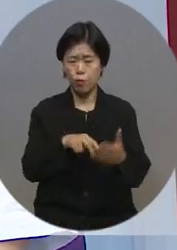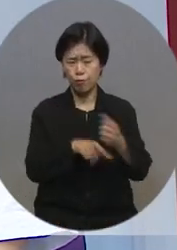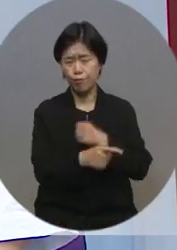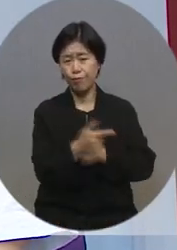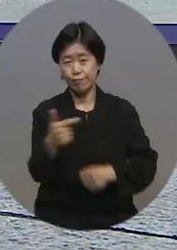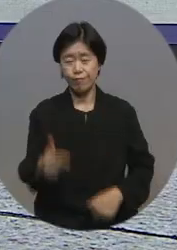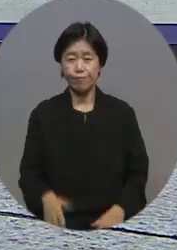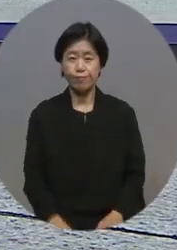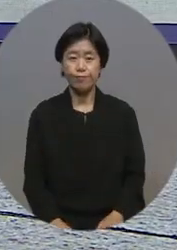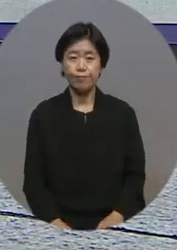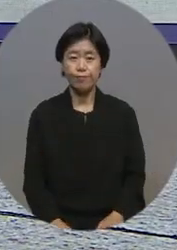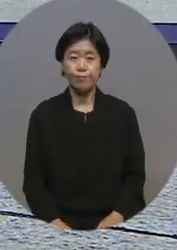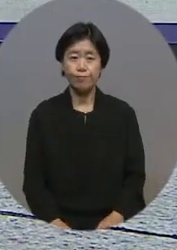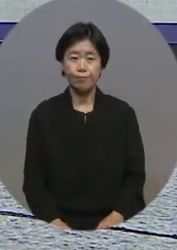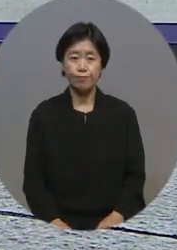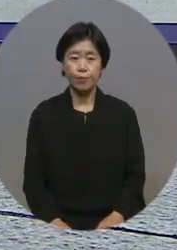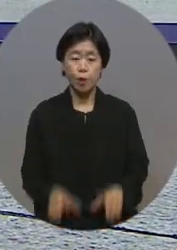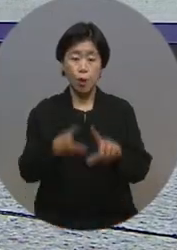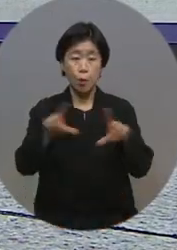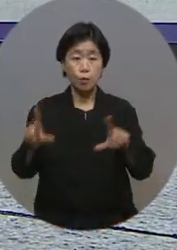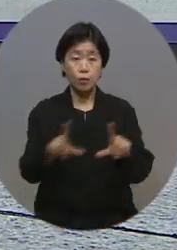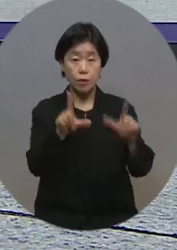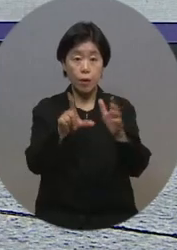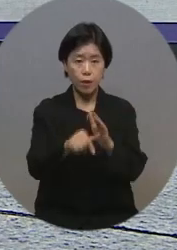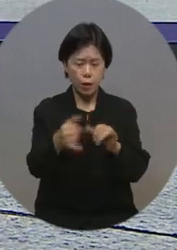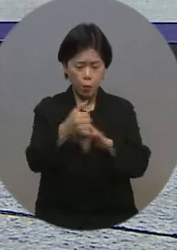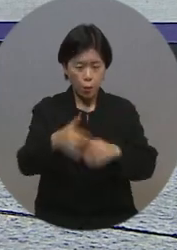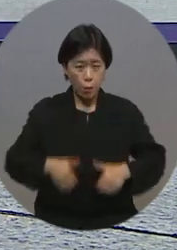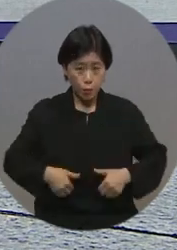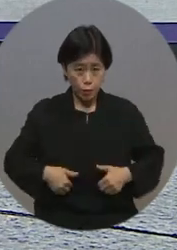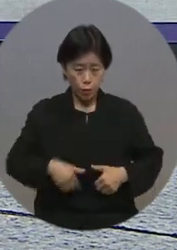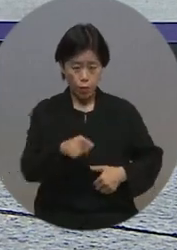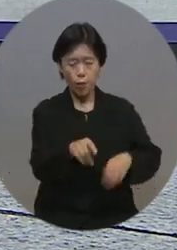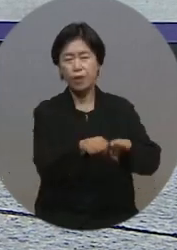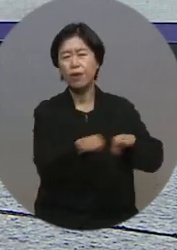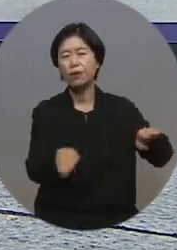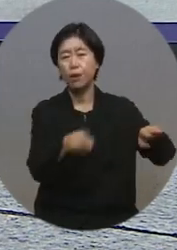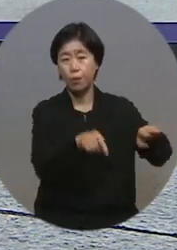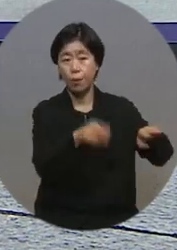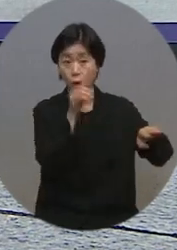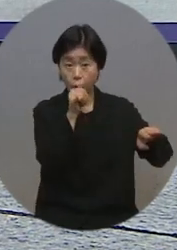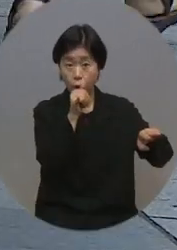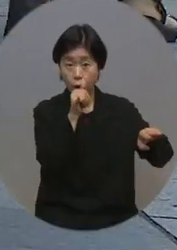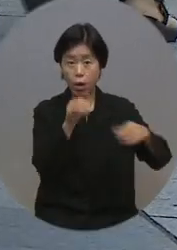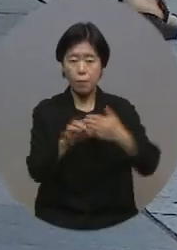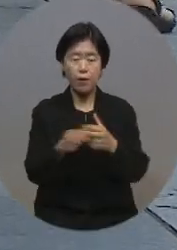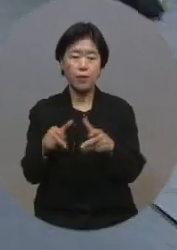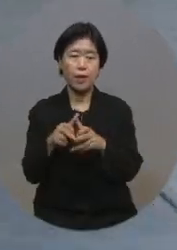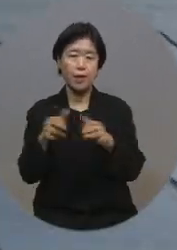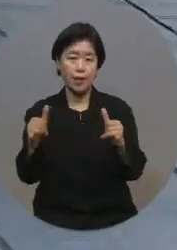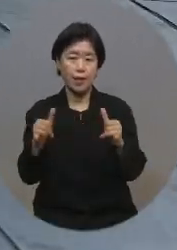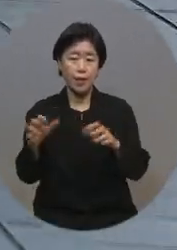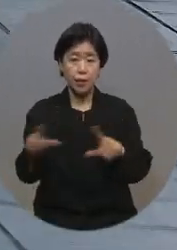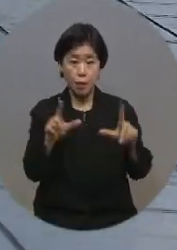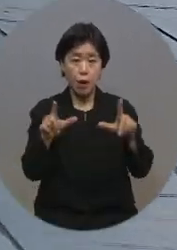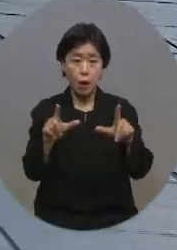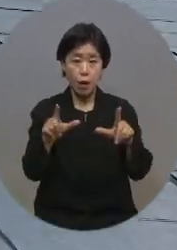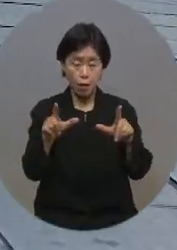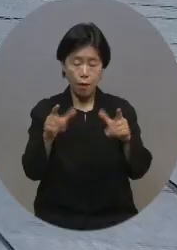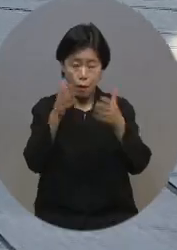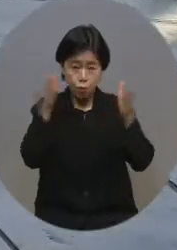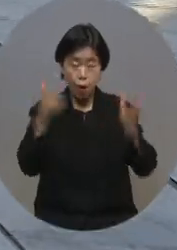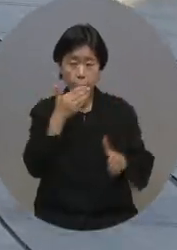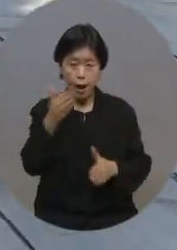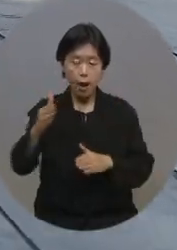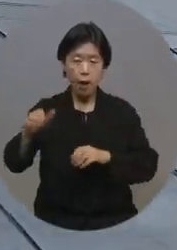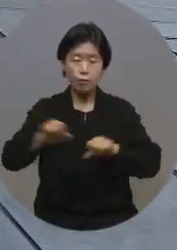것 같습니다. 일상에서 꼭 필요한 시설에 경사로가 놓이며 장애인의 생활 반경이 넓어졌고 모두를